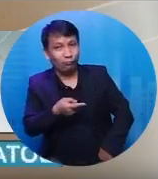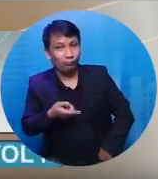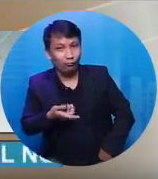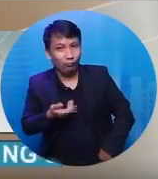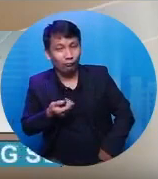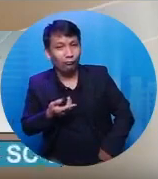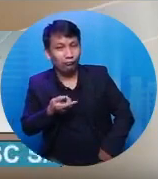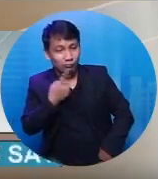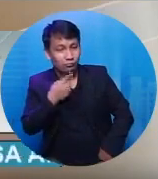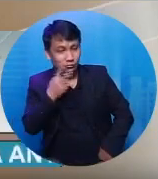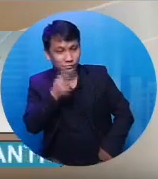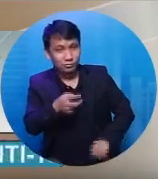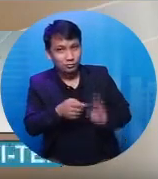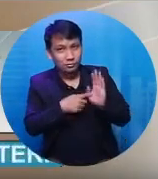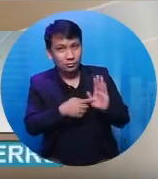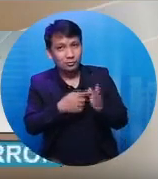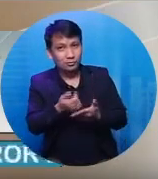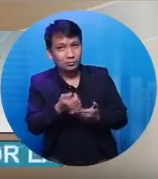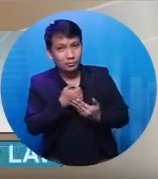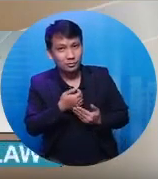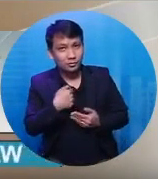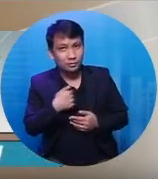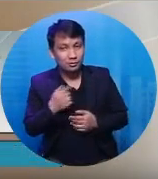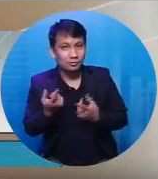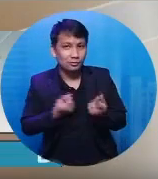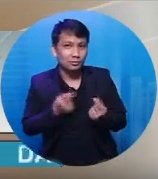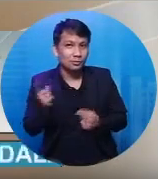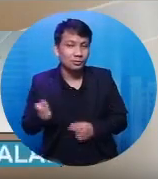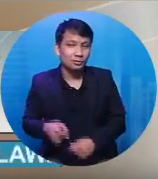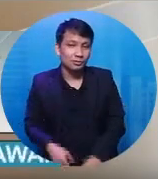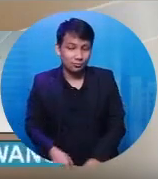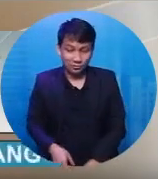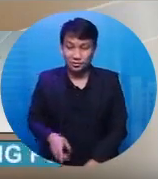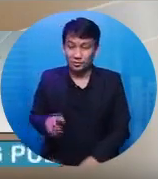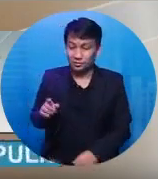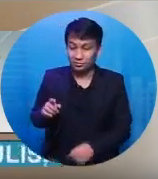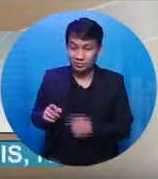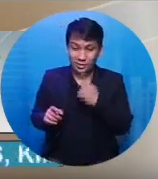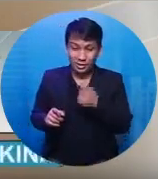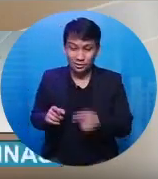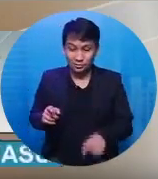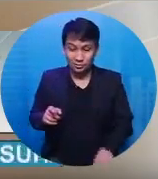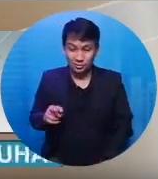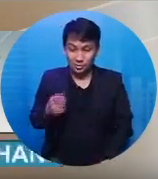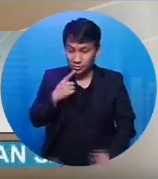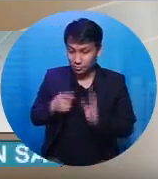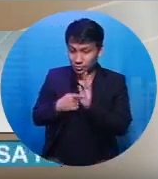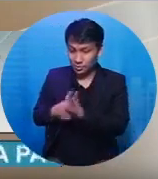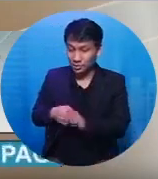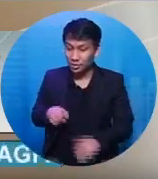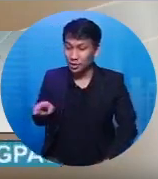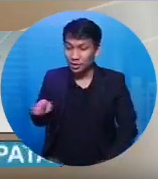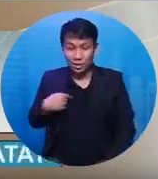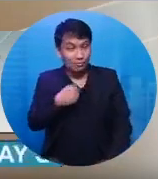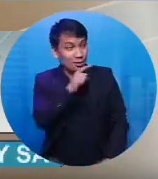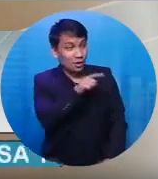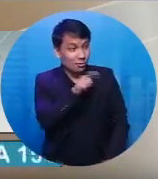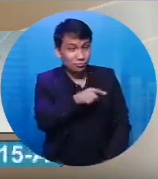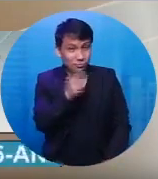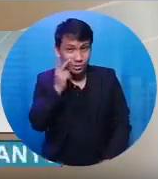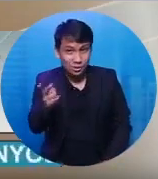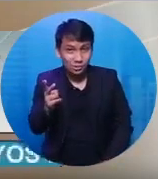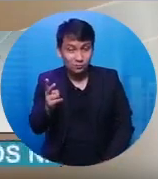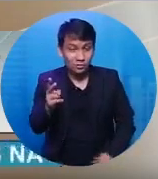muna yung ginagawa niyo, hindi na nakakatulong sa atin yung ginagawa niyo. Ikaw ba, tinignan mo ang pamilya natin? Ever since hindi